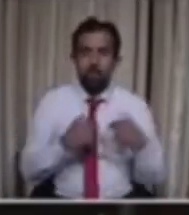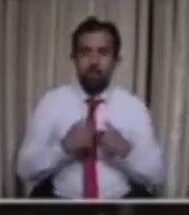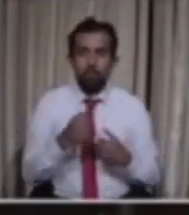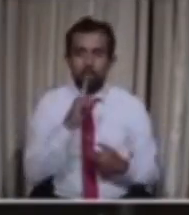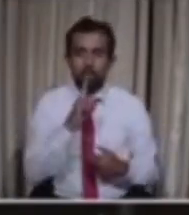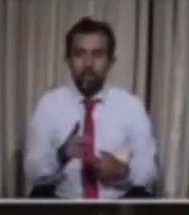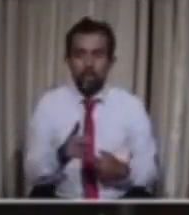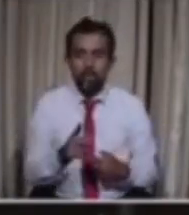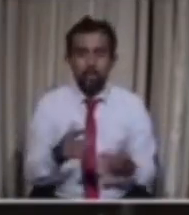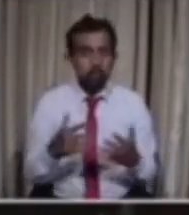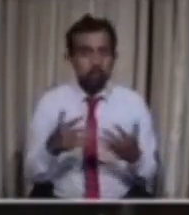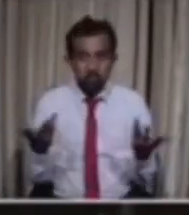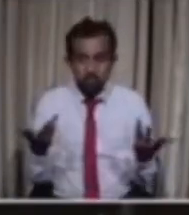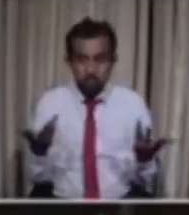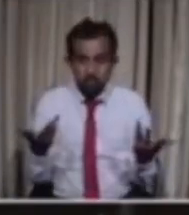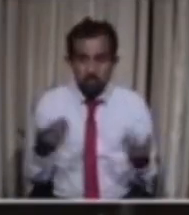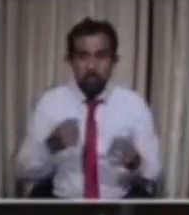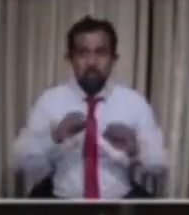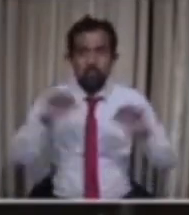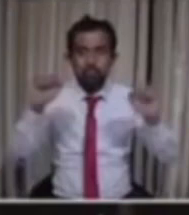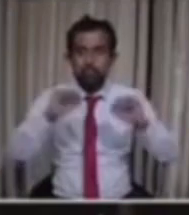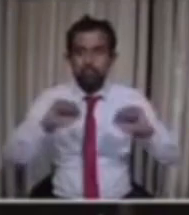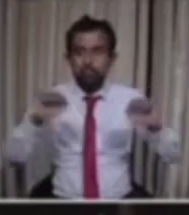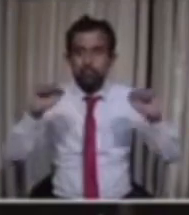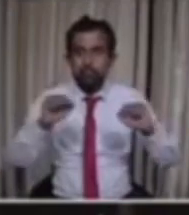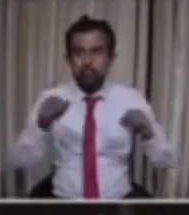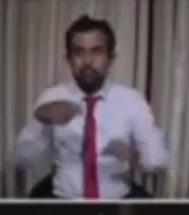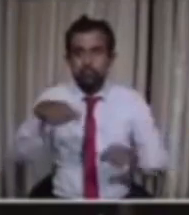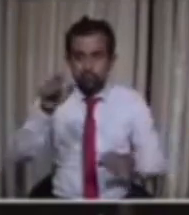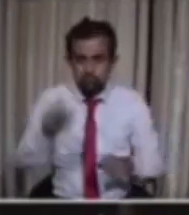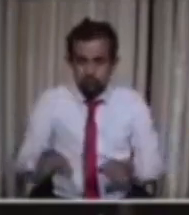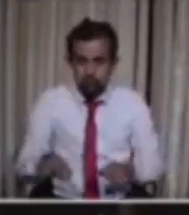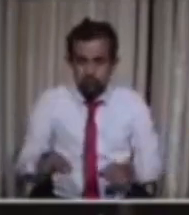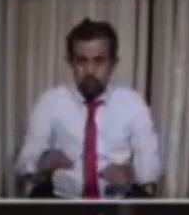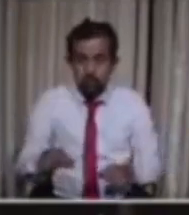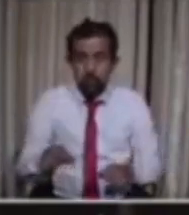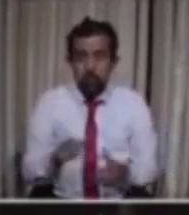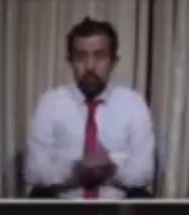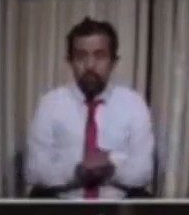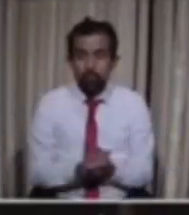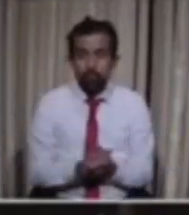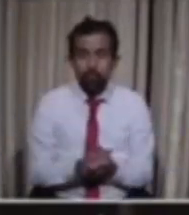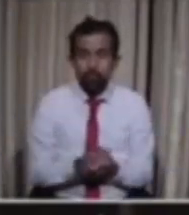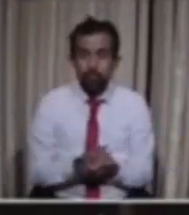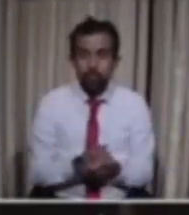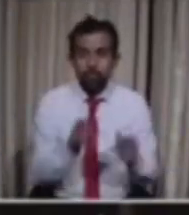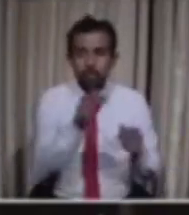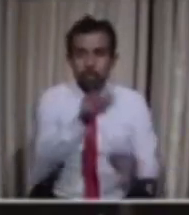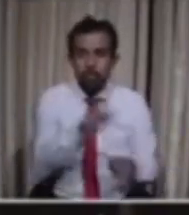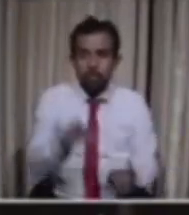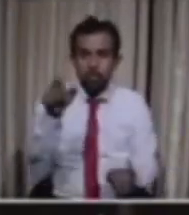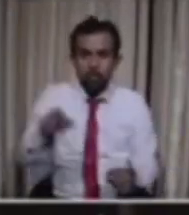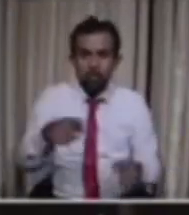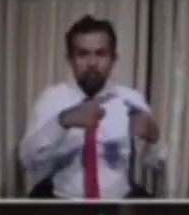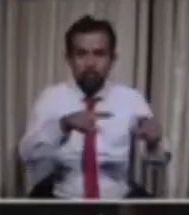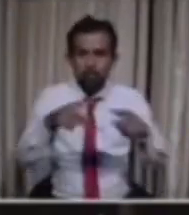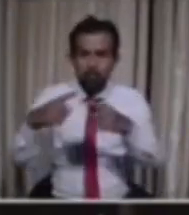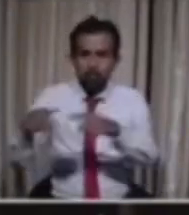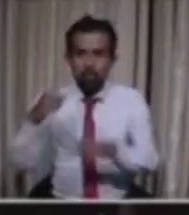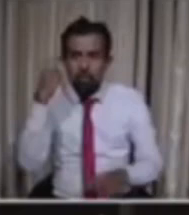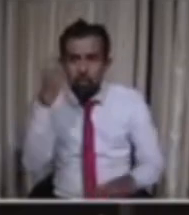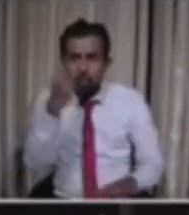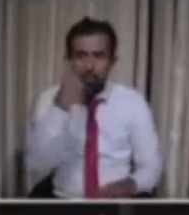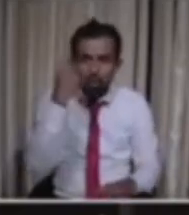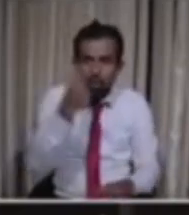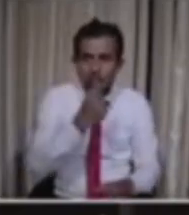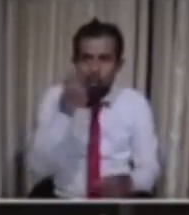இந்த போராட்டக்காரர்கள் ஒவ்வொருவராக இனங்காணப்பட்டு வேட்டையாடப்படுகின்ற நிலைமைதான் நிச்சயமாக உருவாகும். நேற்றைய தினம் விமானத்துக்குள் ஒருவர்